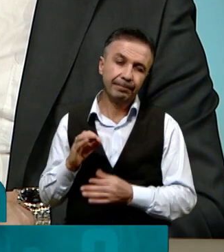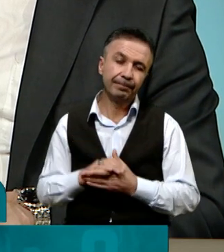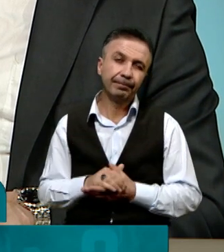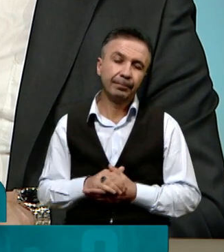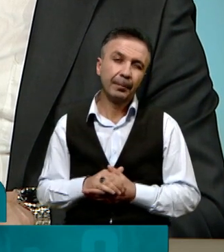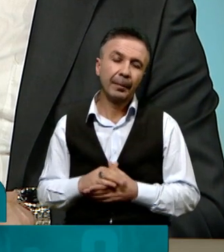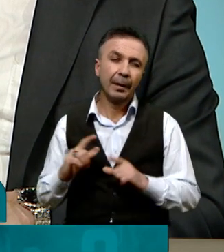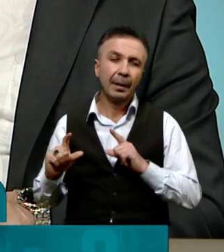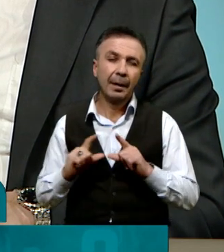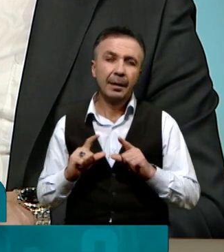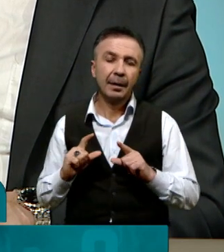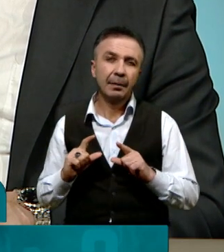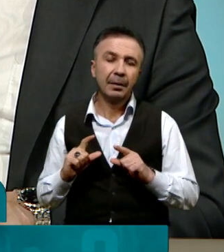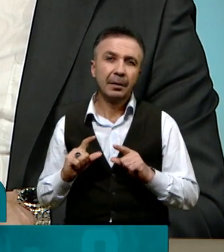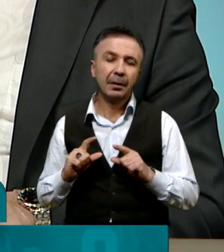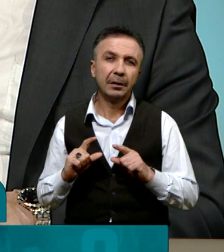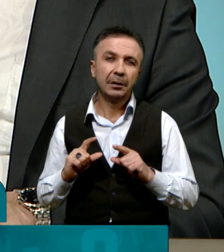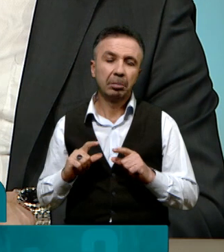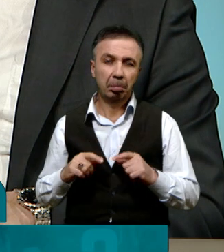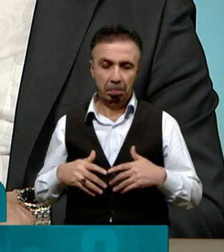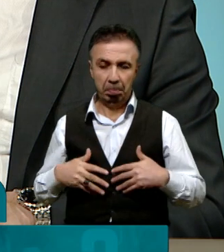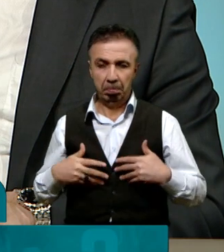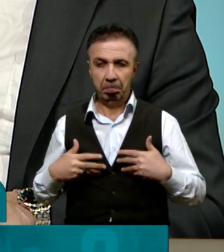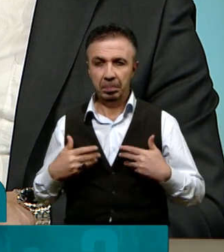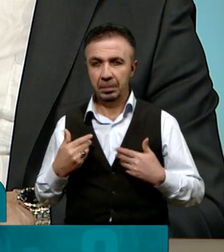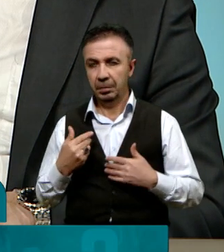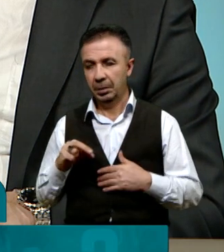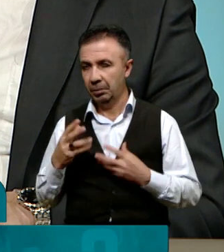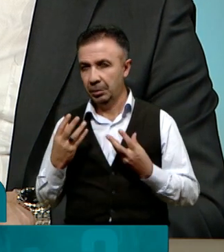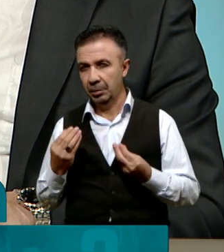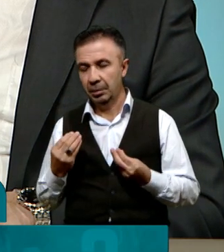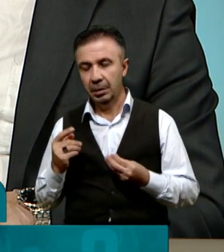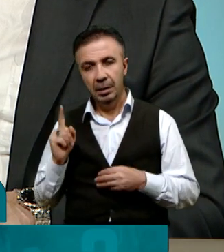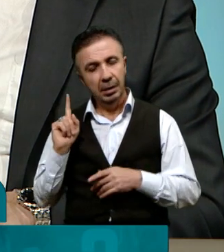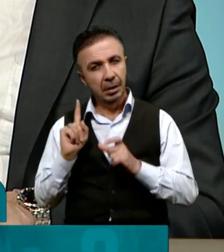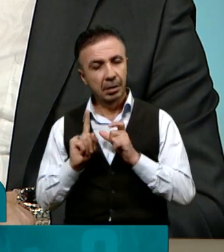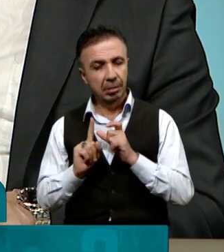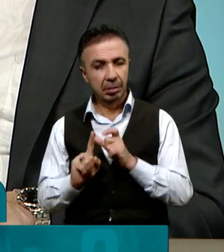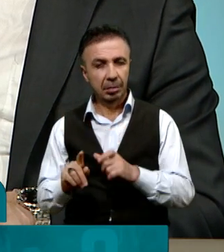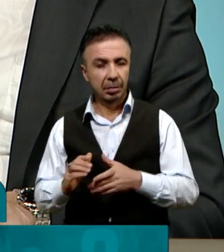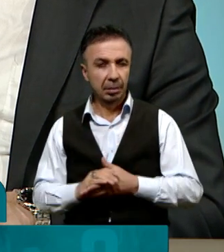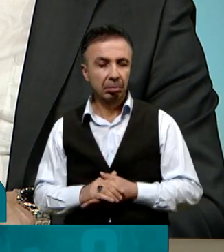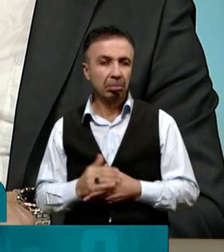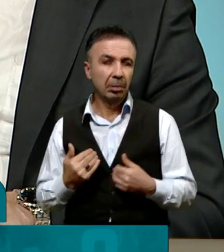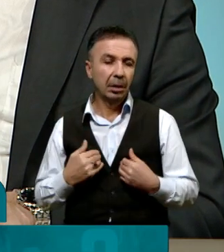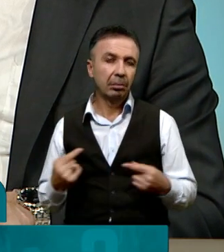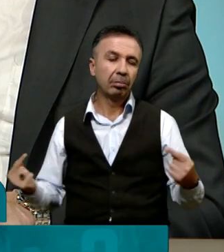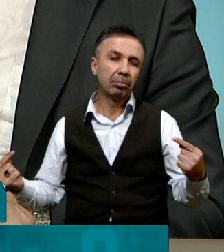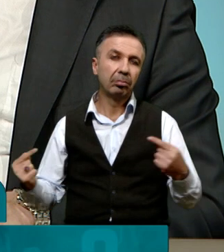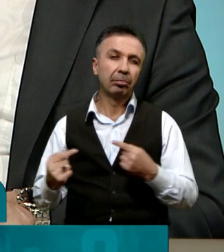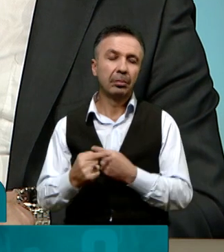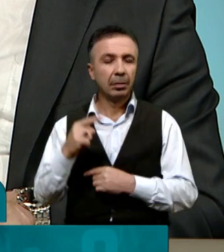o ihtiyaç sahibine karşı şöyle bir mağrurluk falan oluyor gibi. Allah bizi o duruma düşmekten muhafaza buyursun ama ben tam tersini